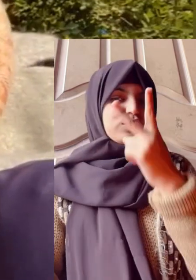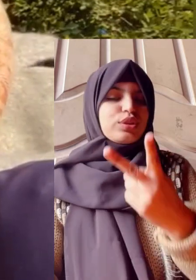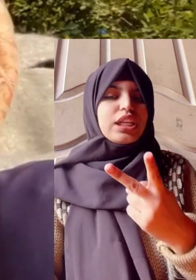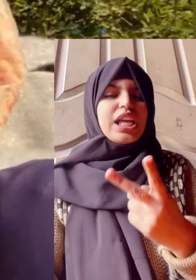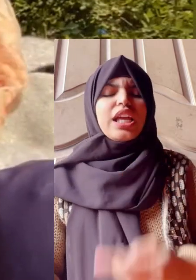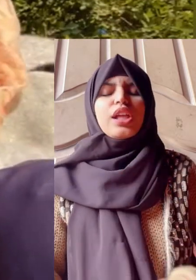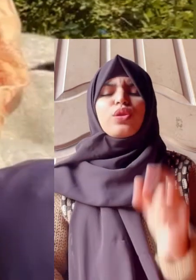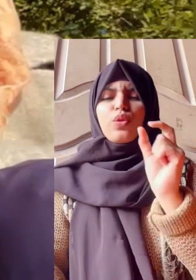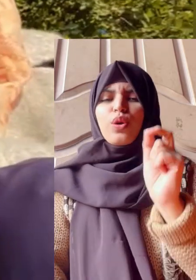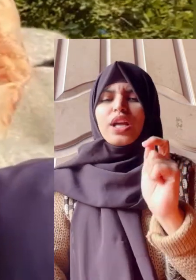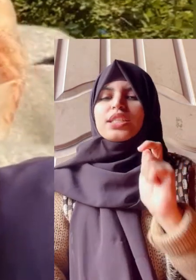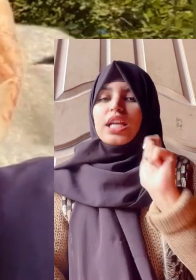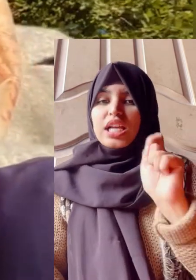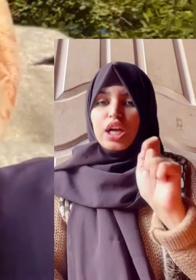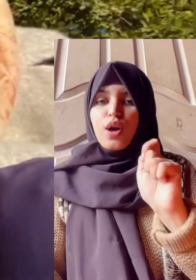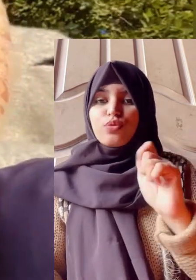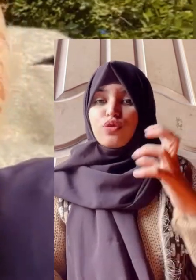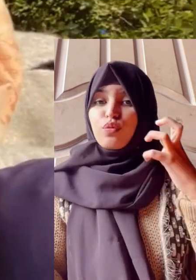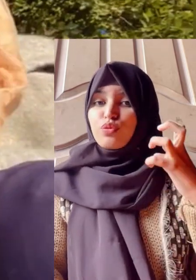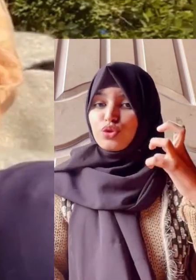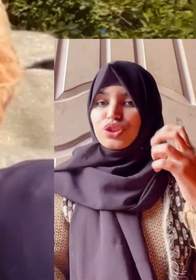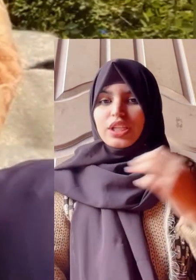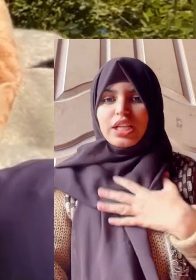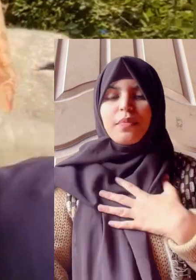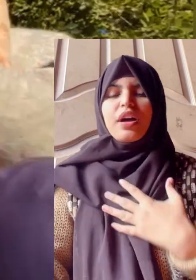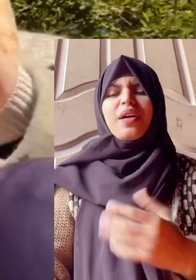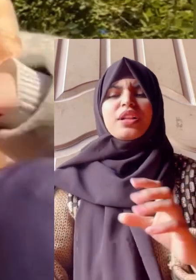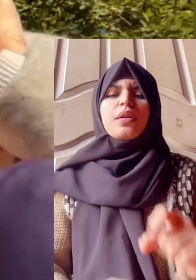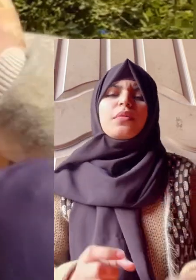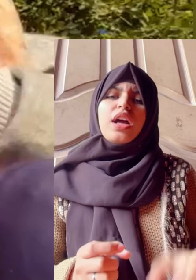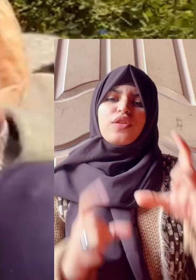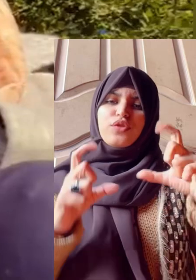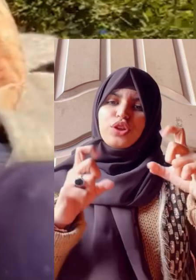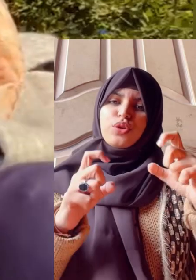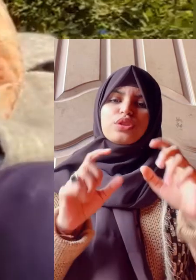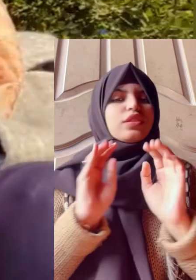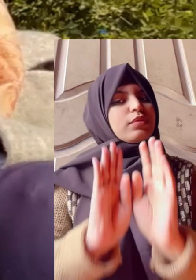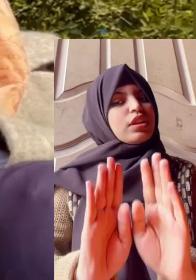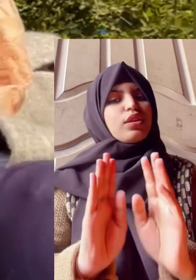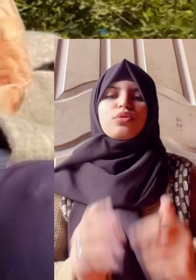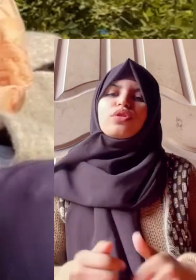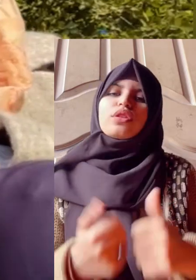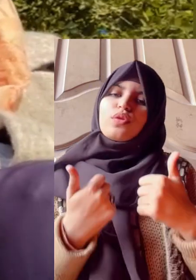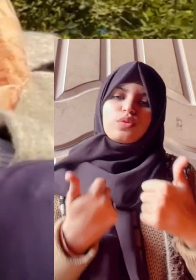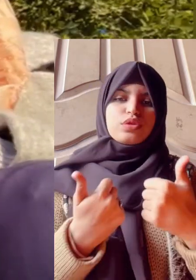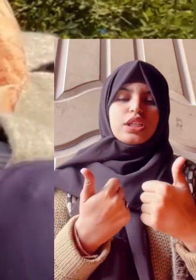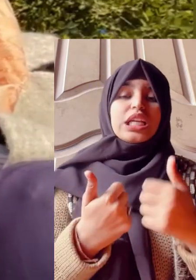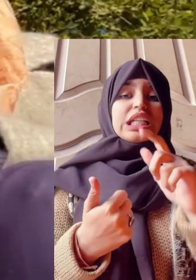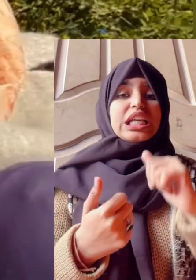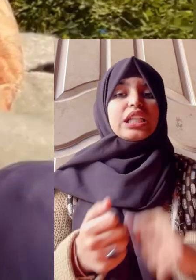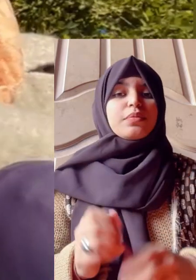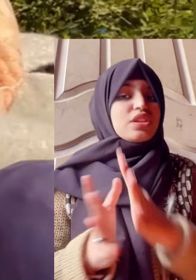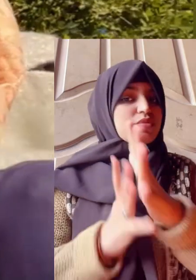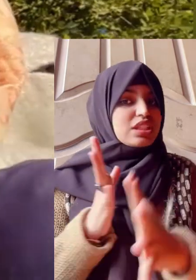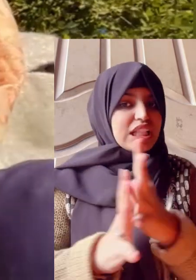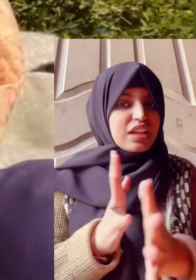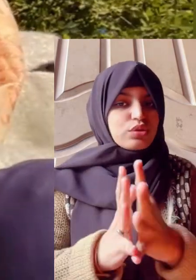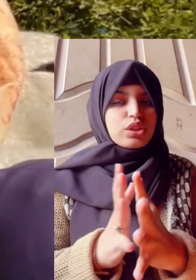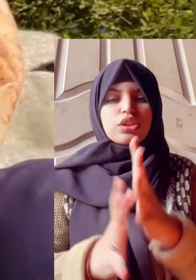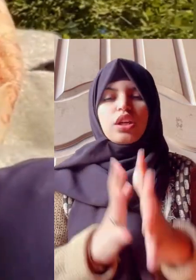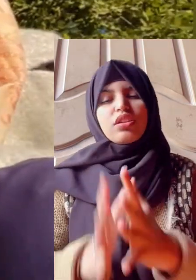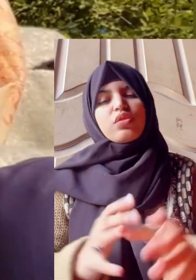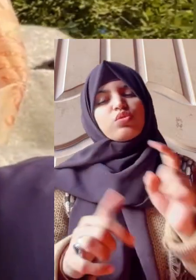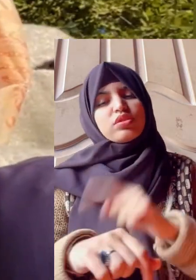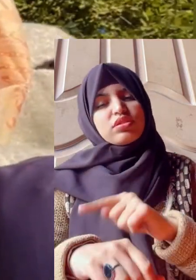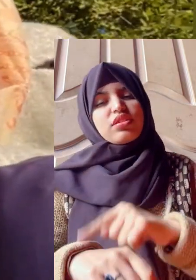और थोड़ा सा प्रोसीजर हमारा मुश्किल है, जिसकी वजह से लेट हो जाता है। अगर व्लॉग वैसे अपलोड करना हो तो इट्स वेरी ईजी कि हम एडिट